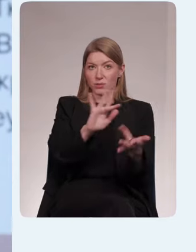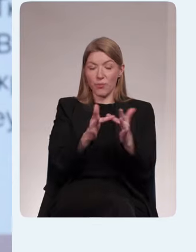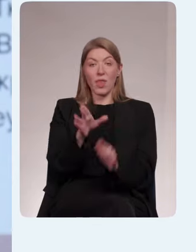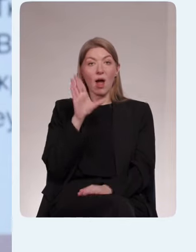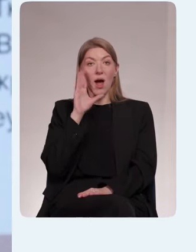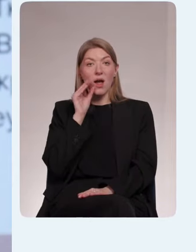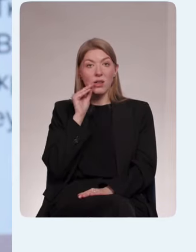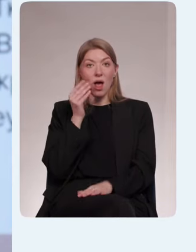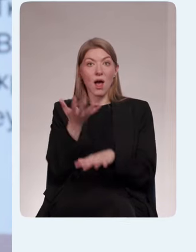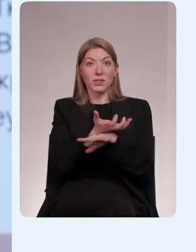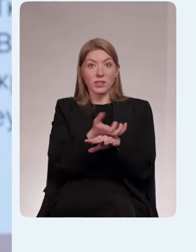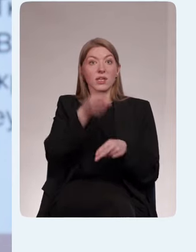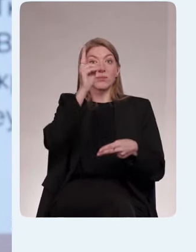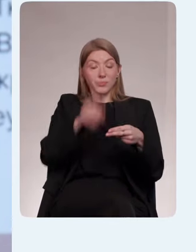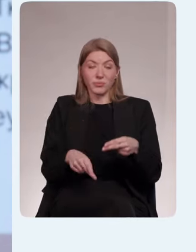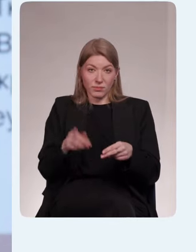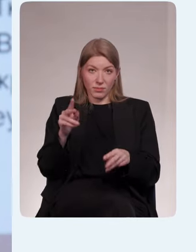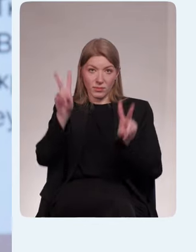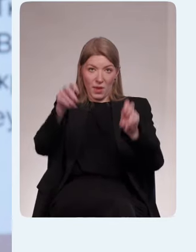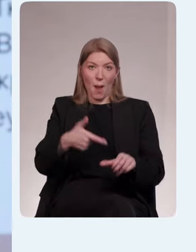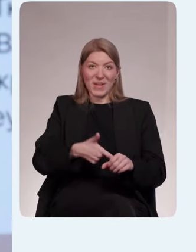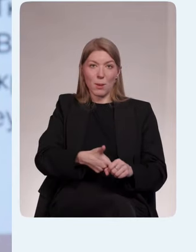он называет безопасным извлечением.